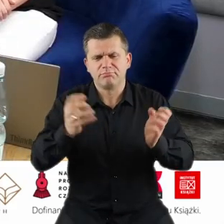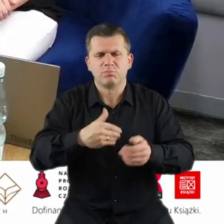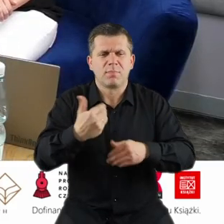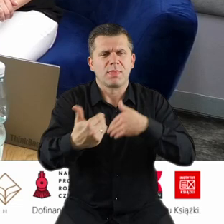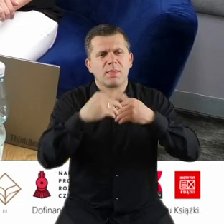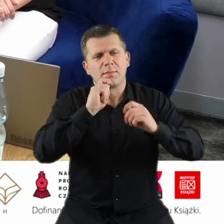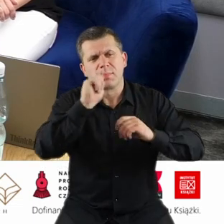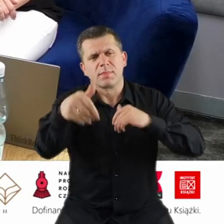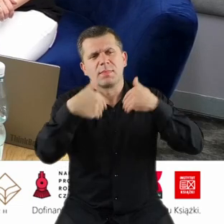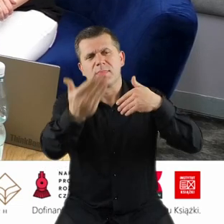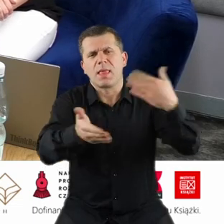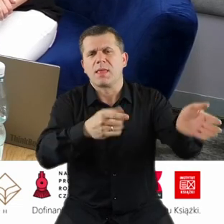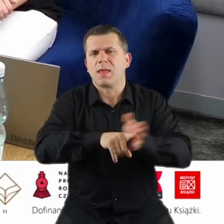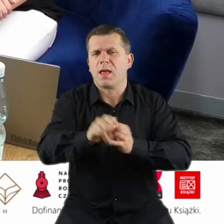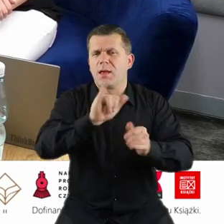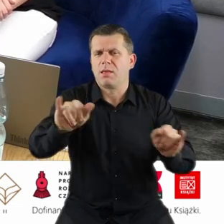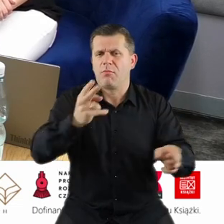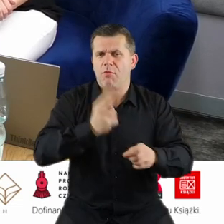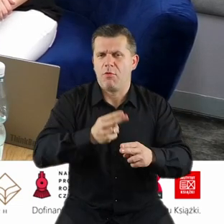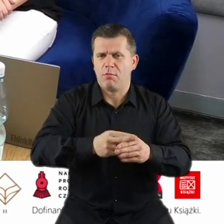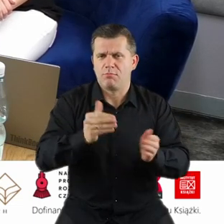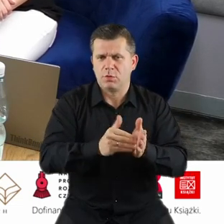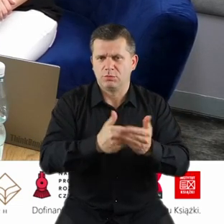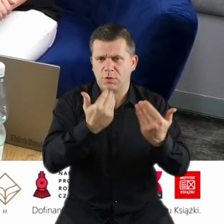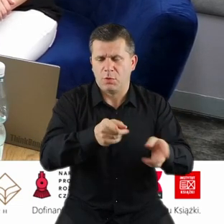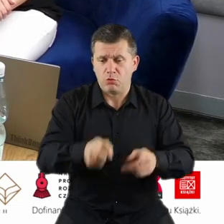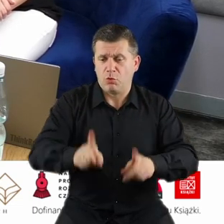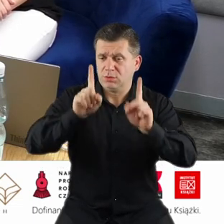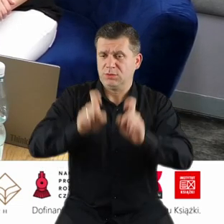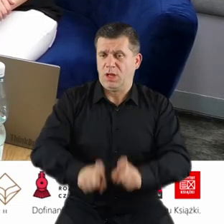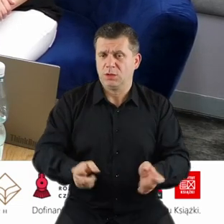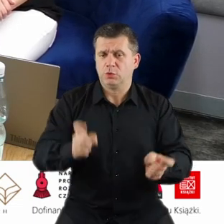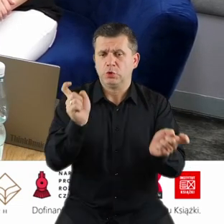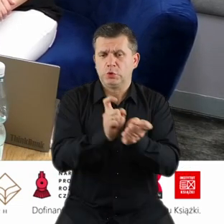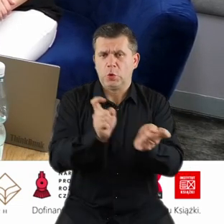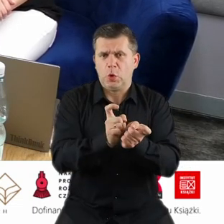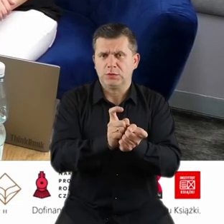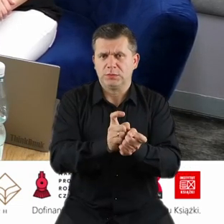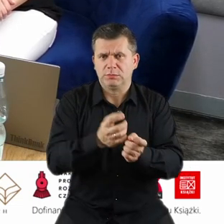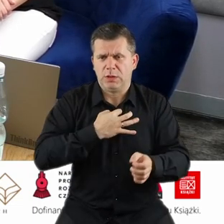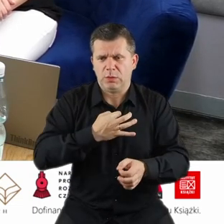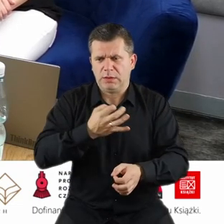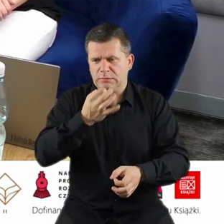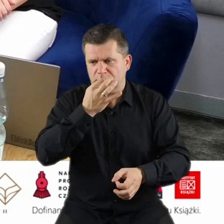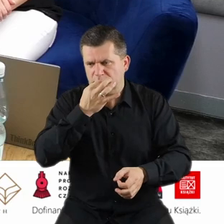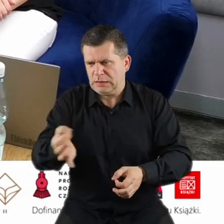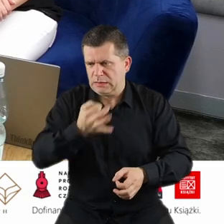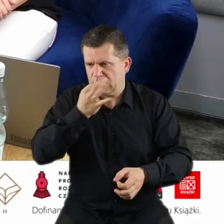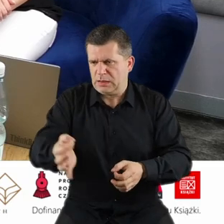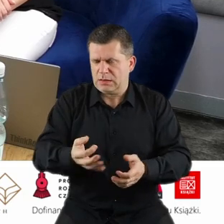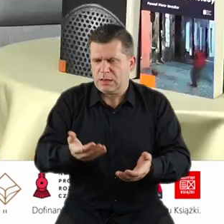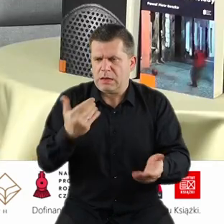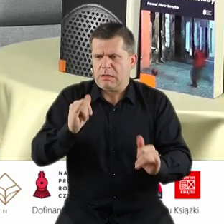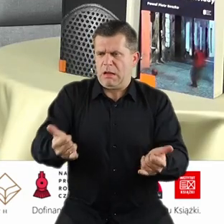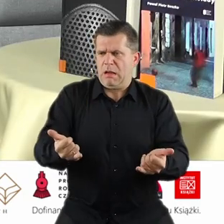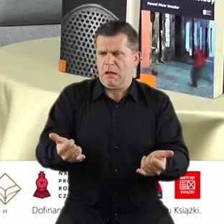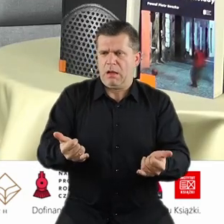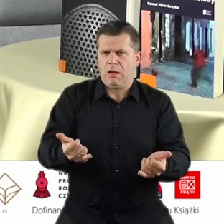No właśnie, no i zaczęło się, prawda? I sąsiedzi zadawali im kłopotliwe pytania: no jak